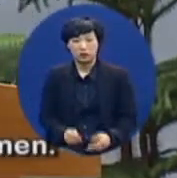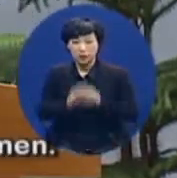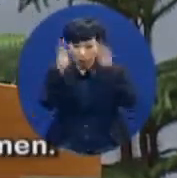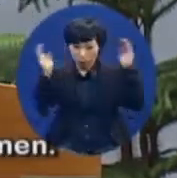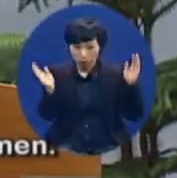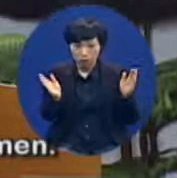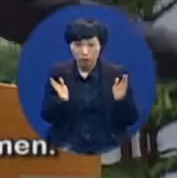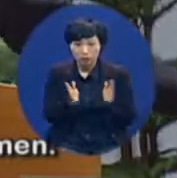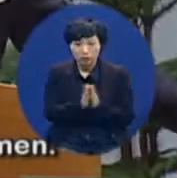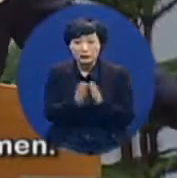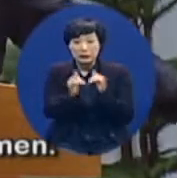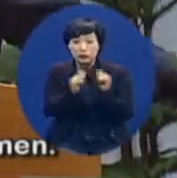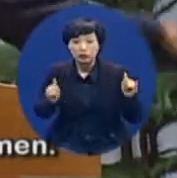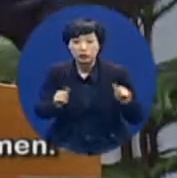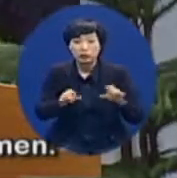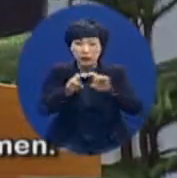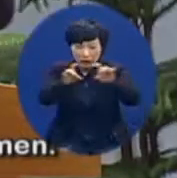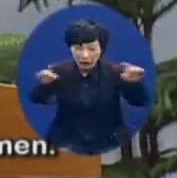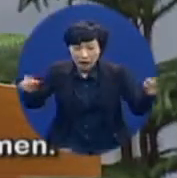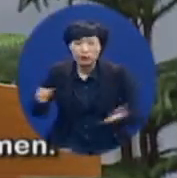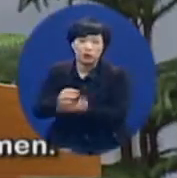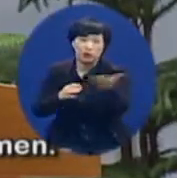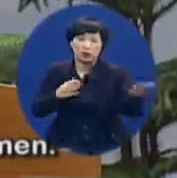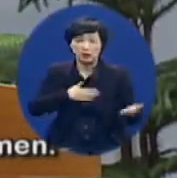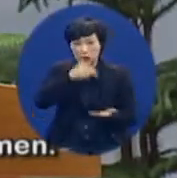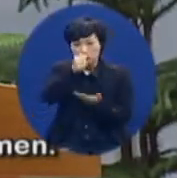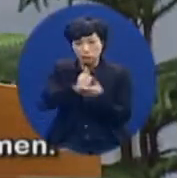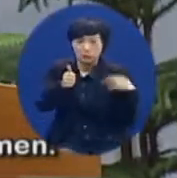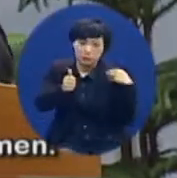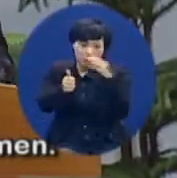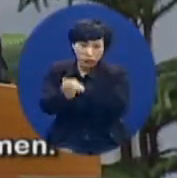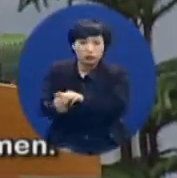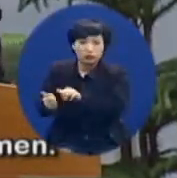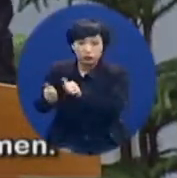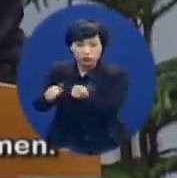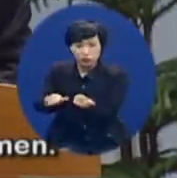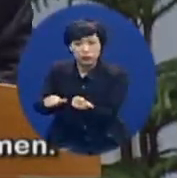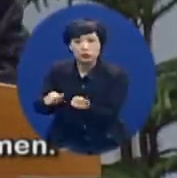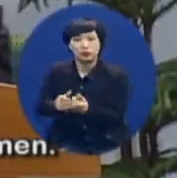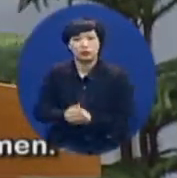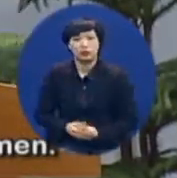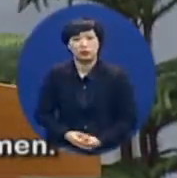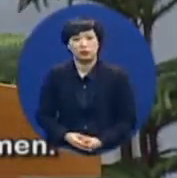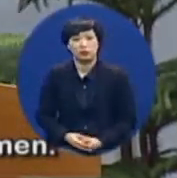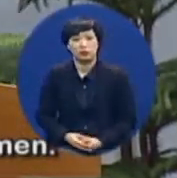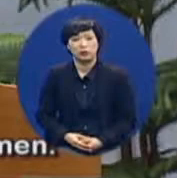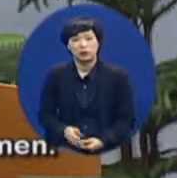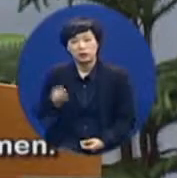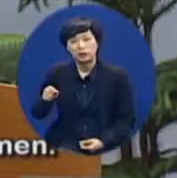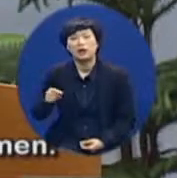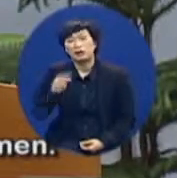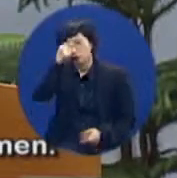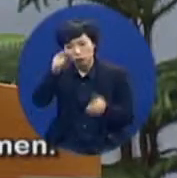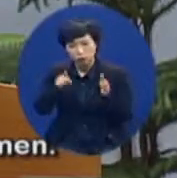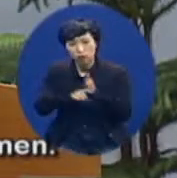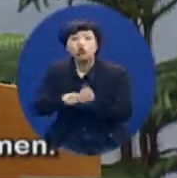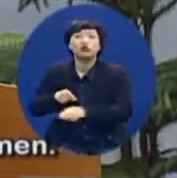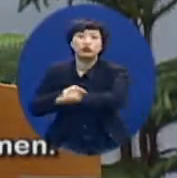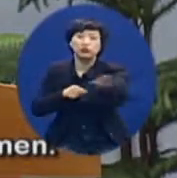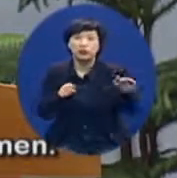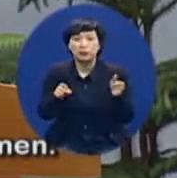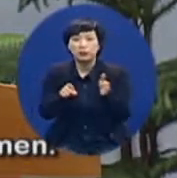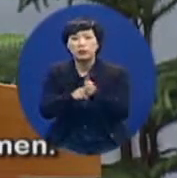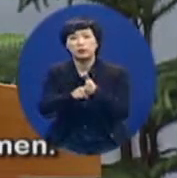모든 인류의 각자의 나의 죄를 짊어지고 죽었으니 아멘 그것이 기독교의